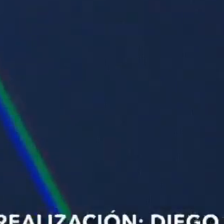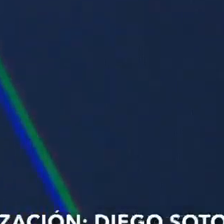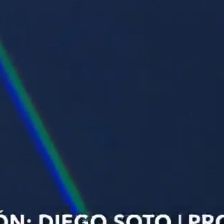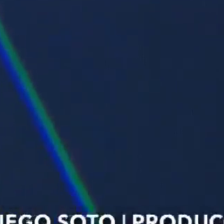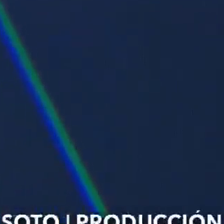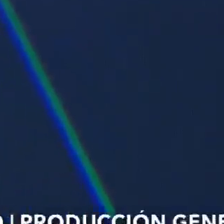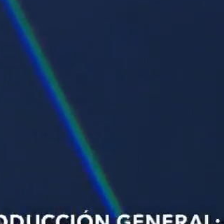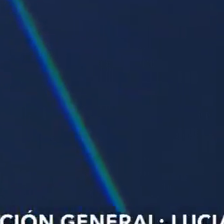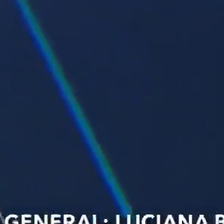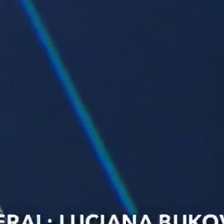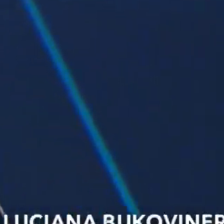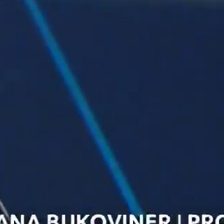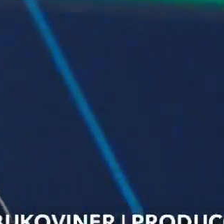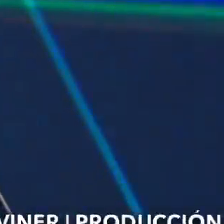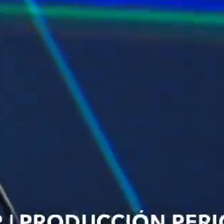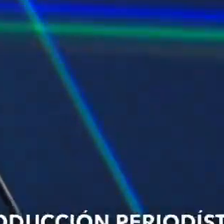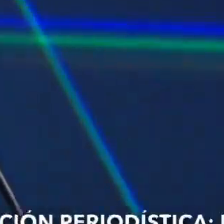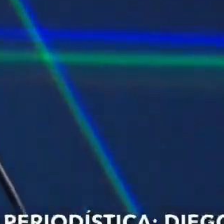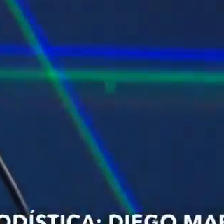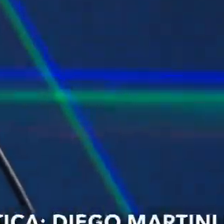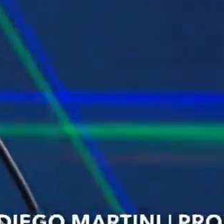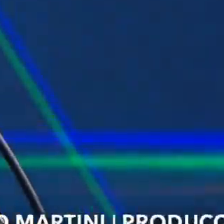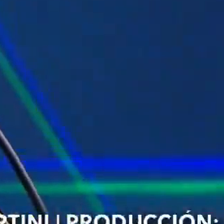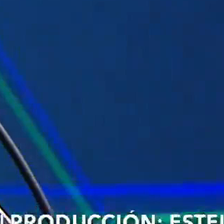quelque chose qui danse en toi.